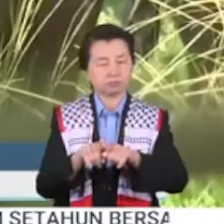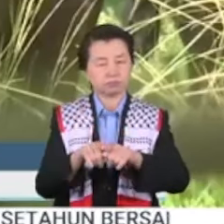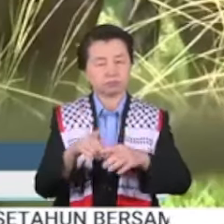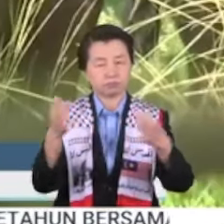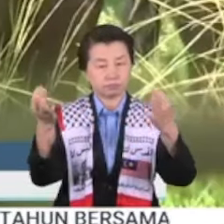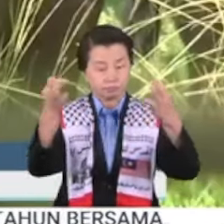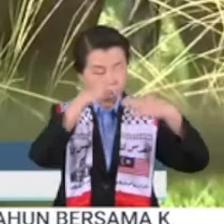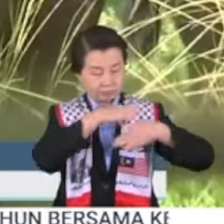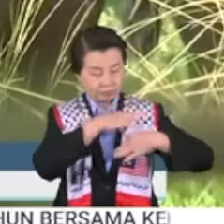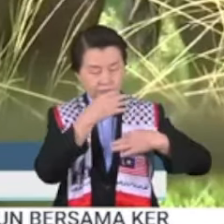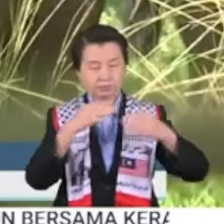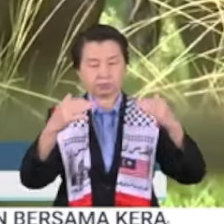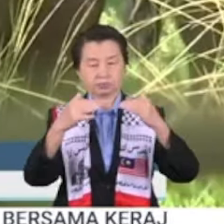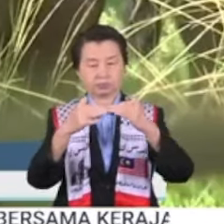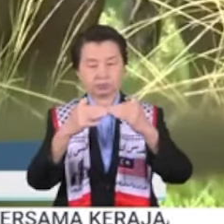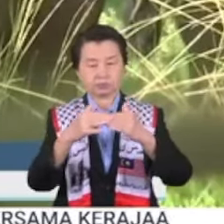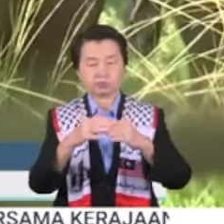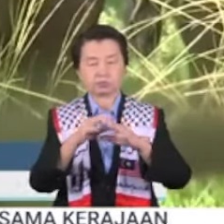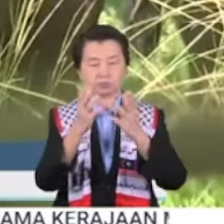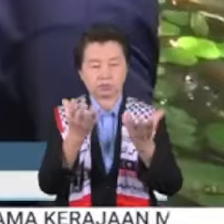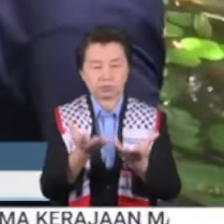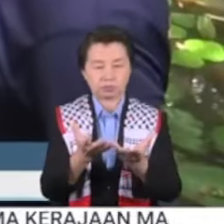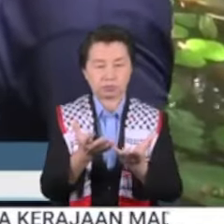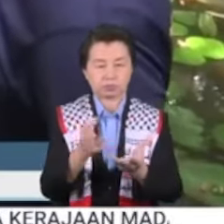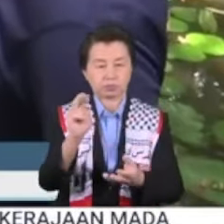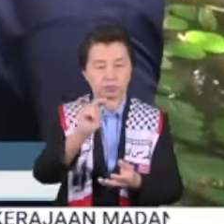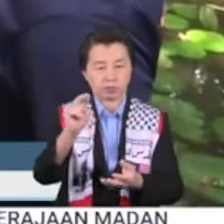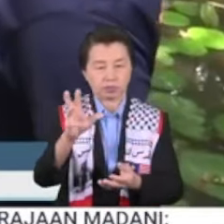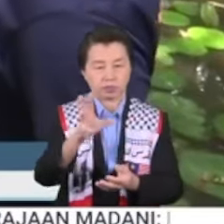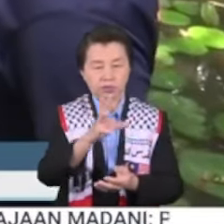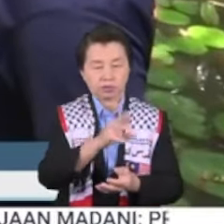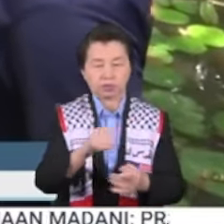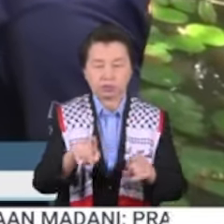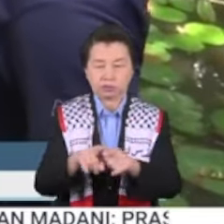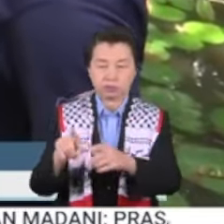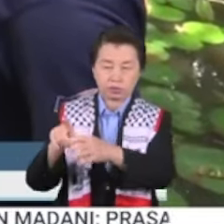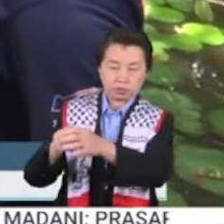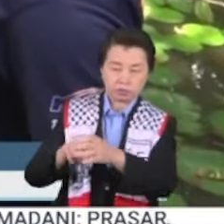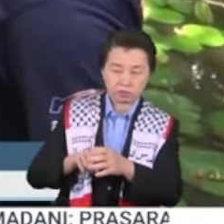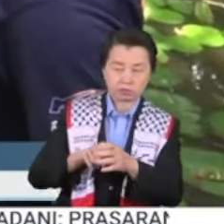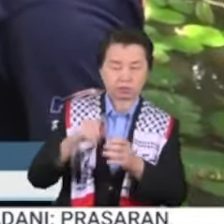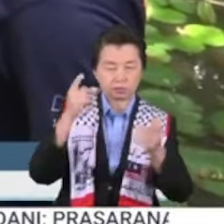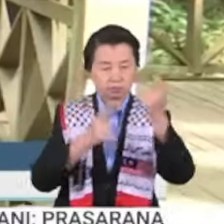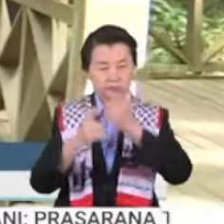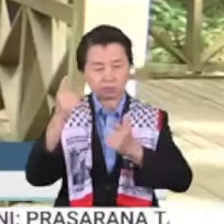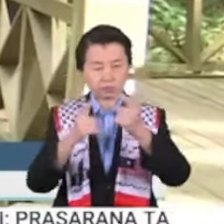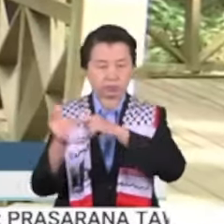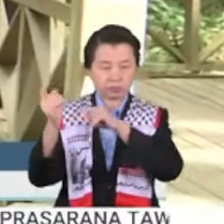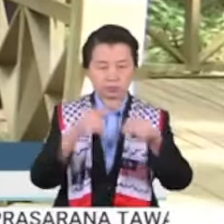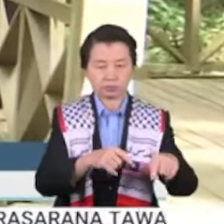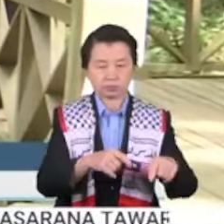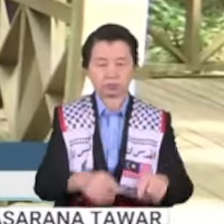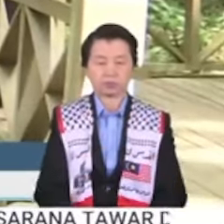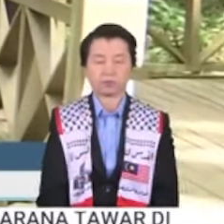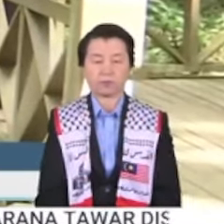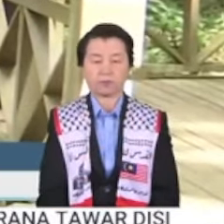dalam usaha mengimbangi kelestarian alam semula jadi sekaligus sebagai tarikan pelancong.